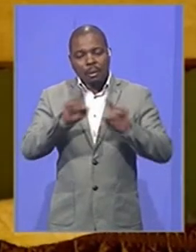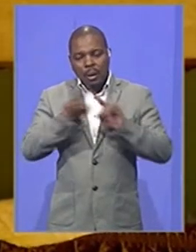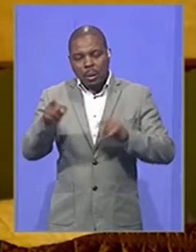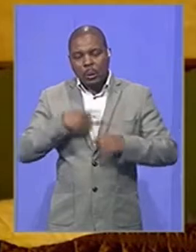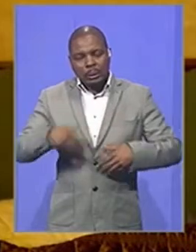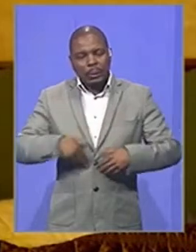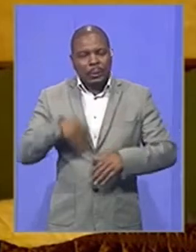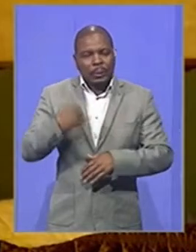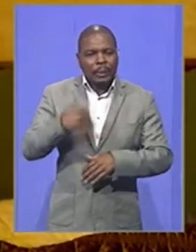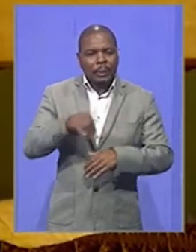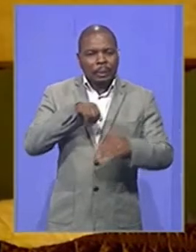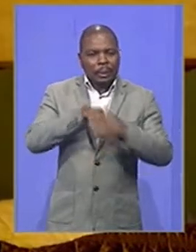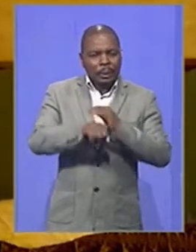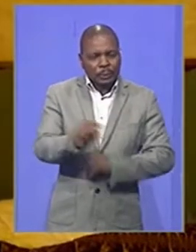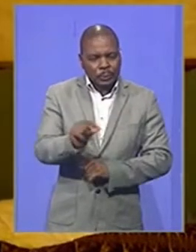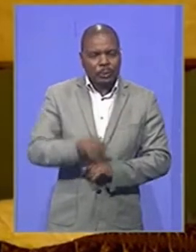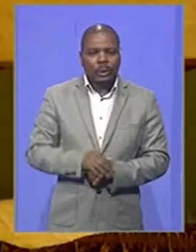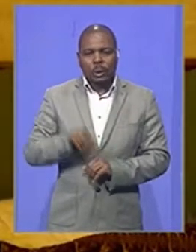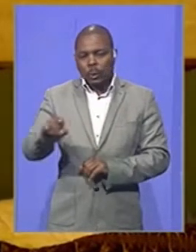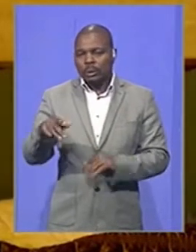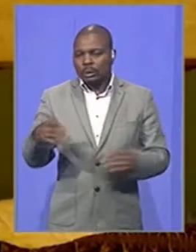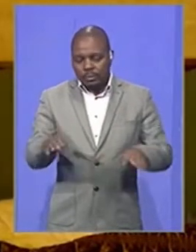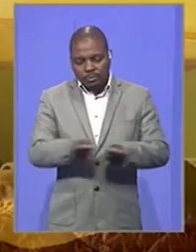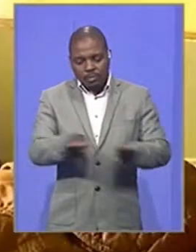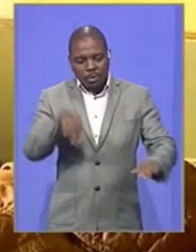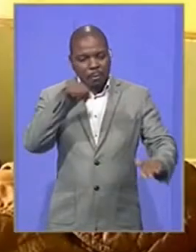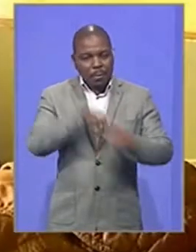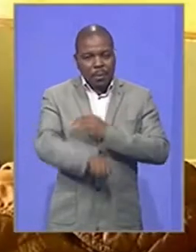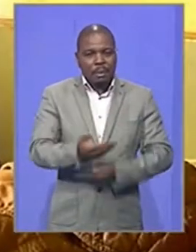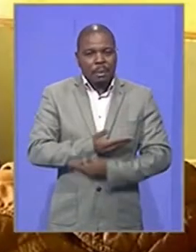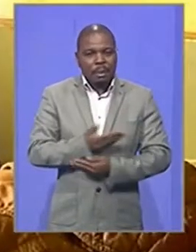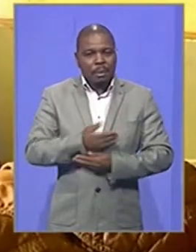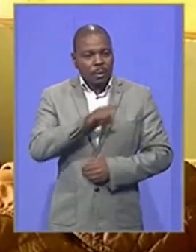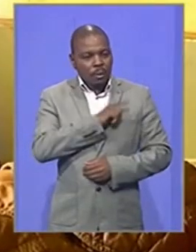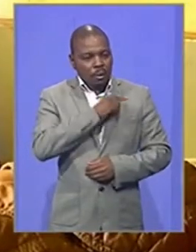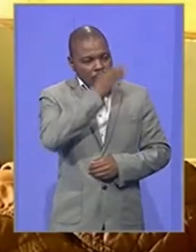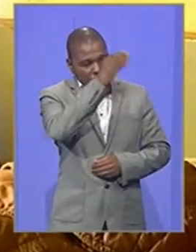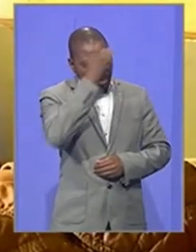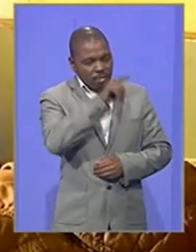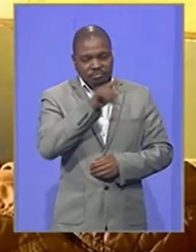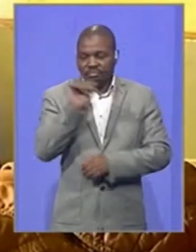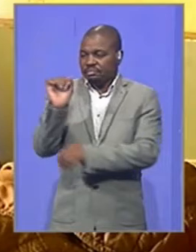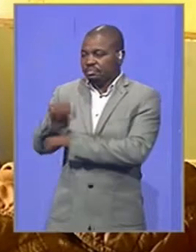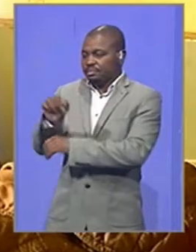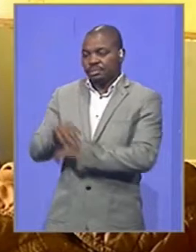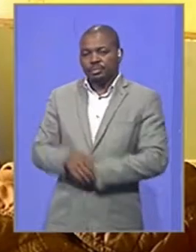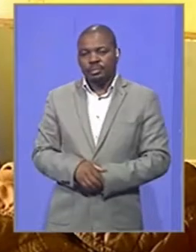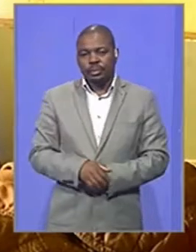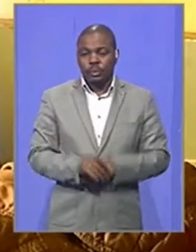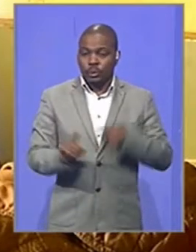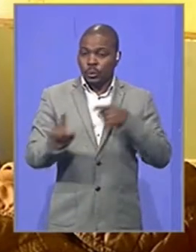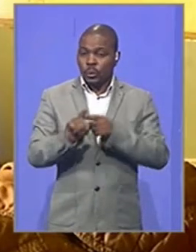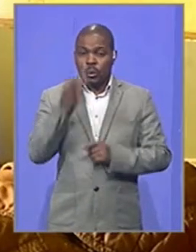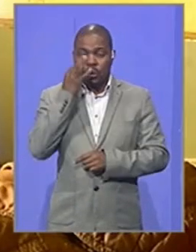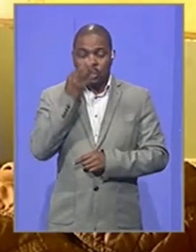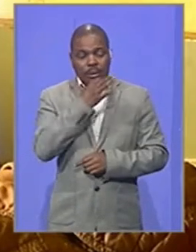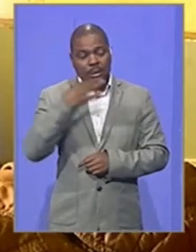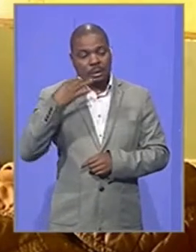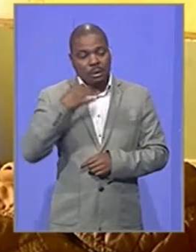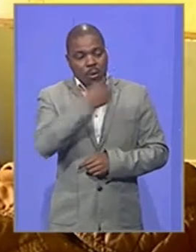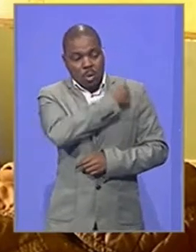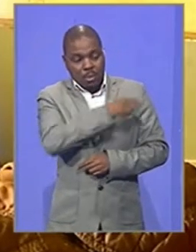a šokwa. O re o kile a gapeletšega go belegela fase morago ga gore baoki ba se mošetše. O re sepetlele se